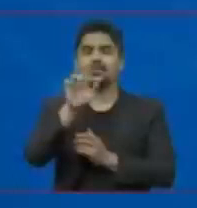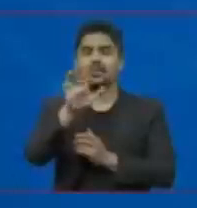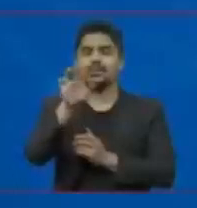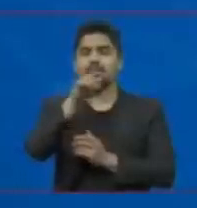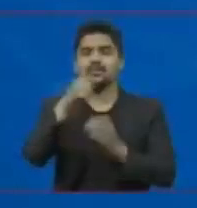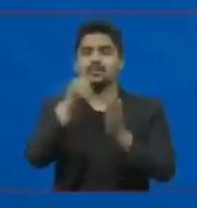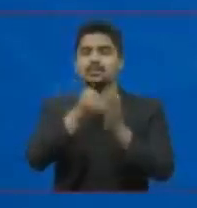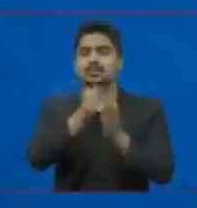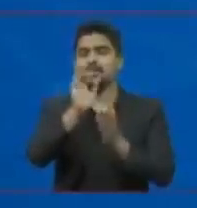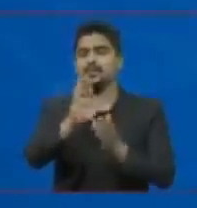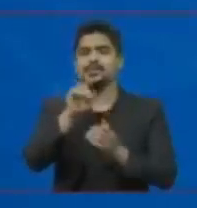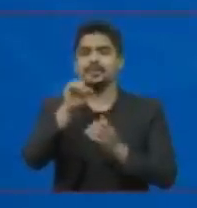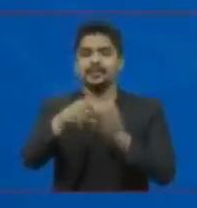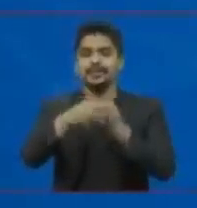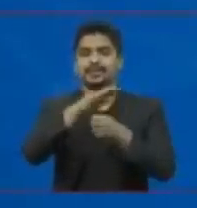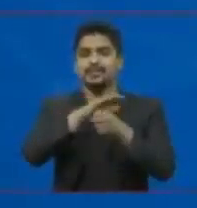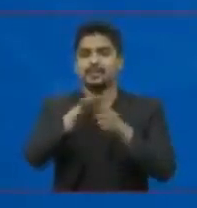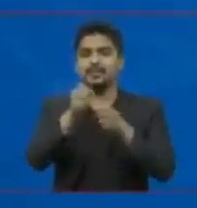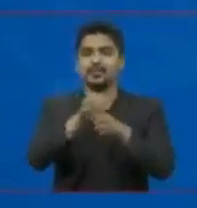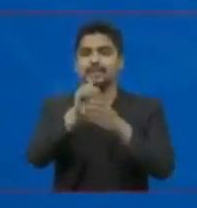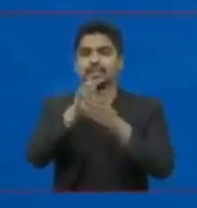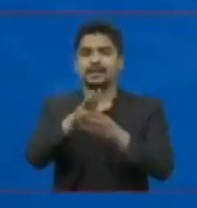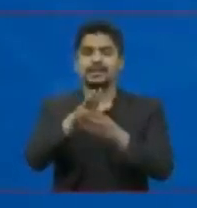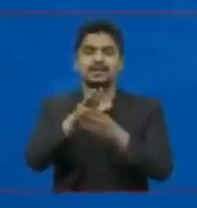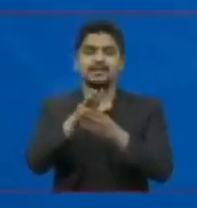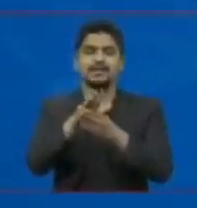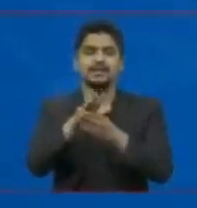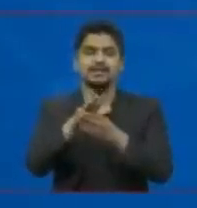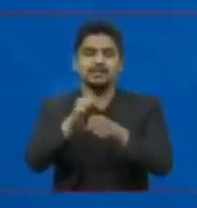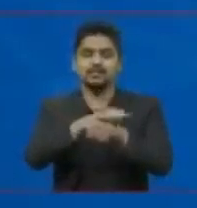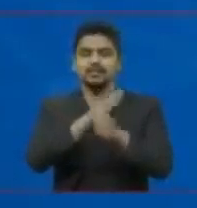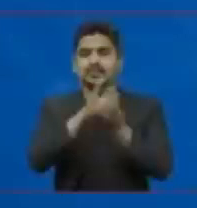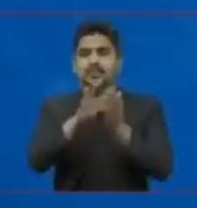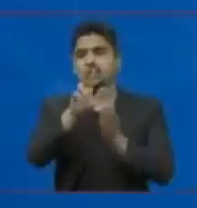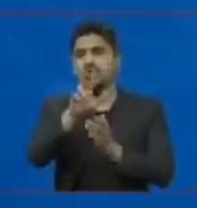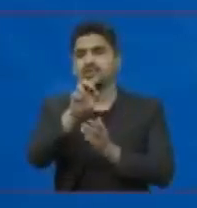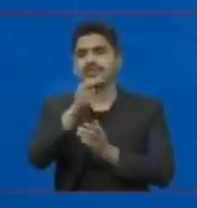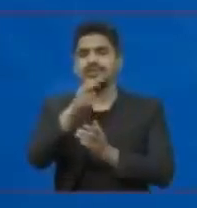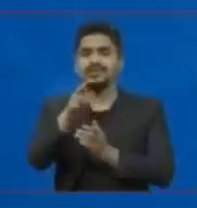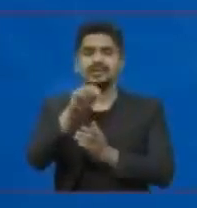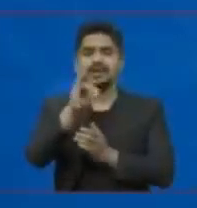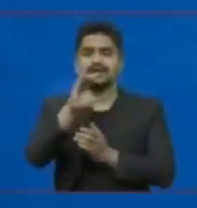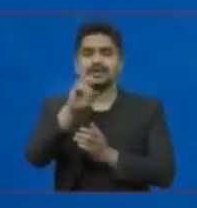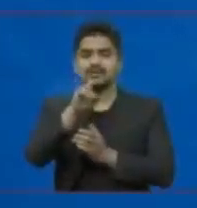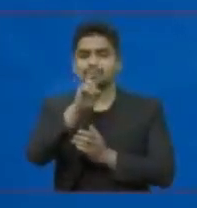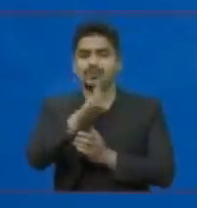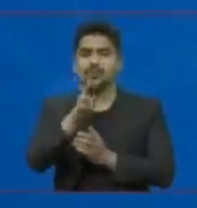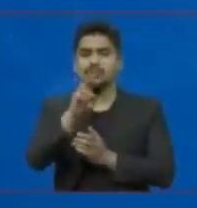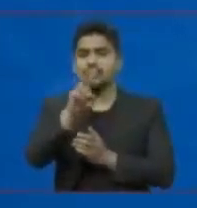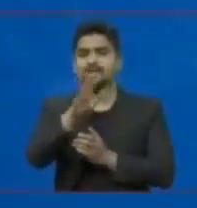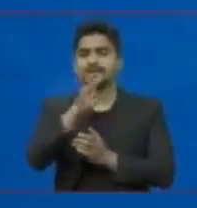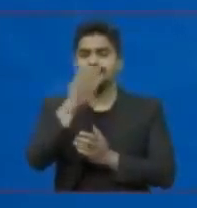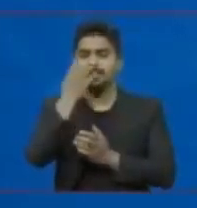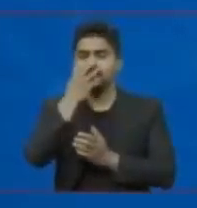अन्त्यको सिफारिस गरेको थियो। रातारात अधिवेशन अन्त्य गरे पनि मुख्यमन्त्री पृथ्वी सुब्बा गुरुङ विरूद्ध अविश्वासको प्रस्ताव भने दर्ता भएको